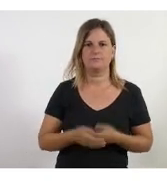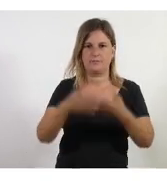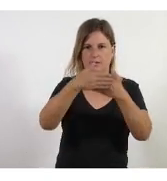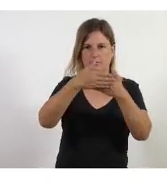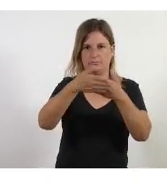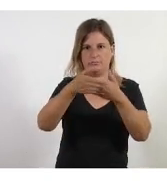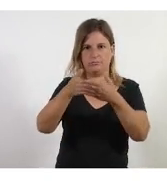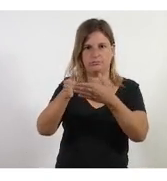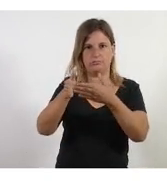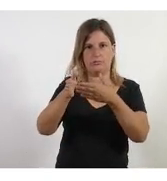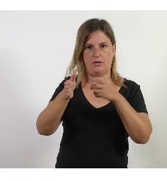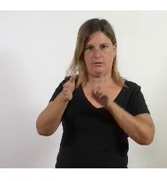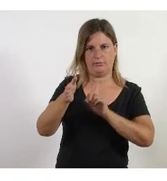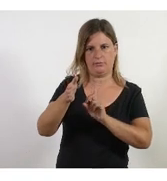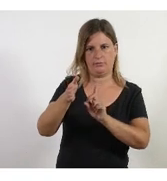Entres,